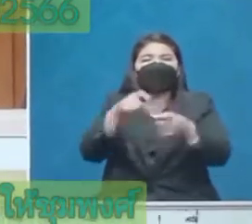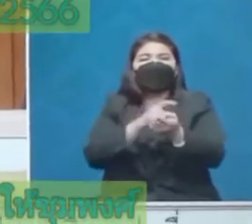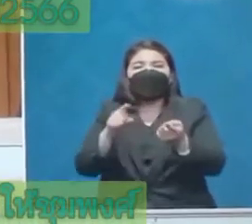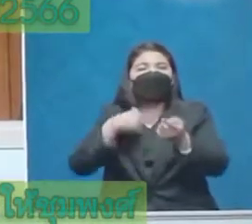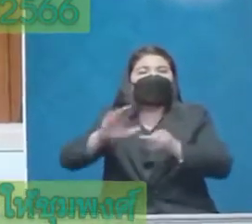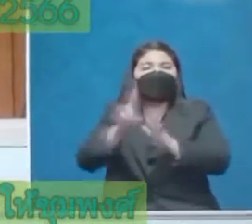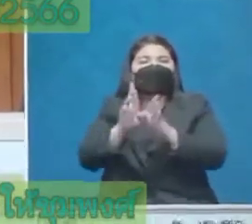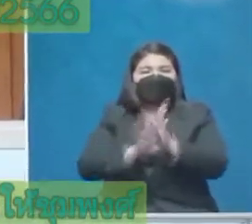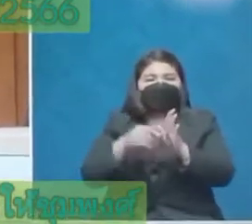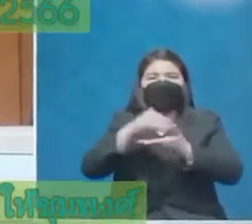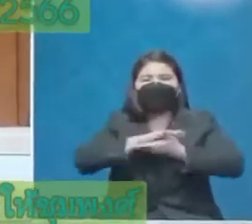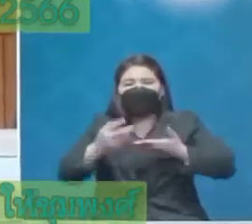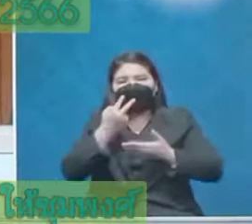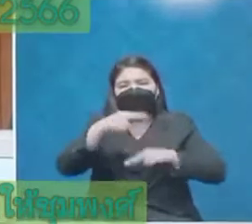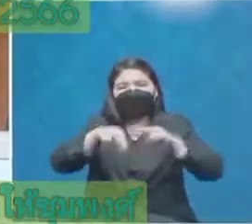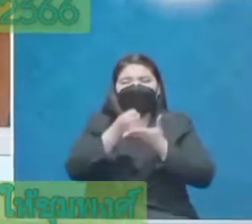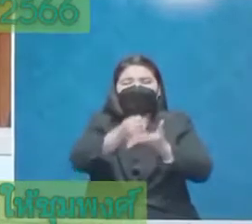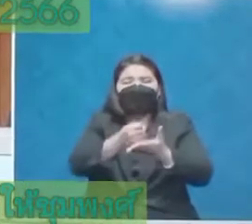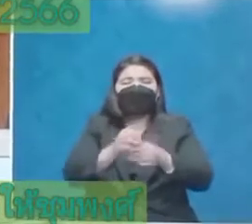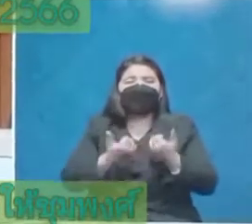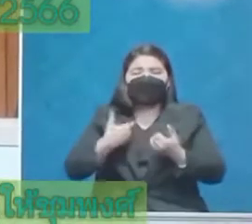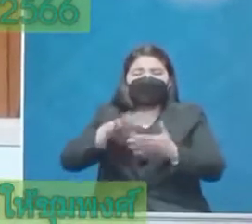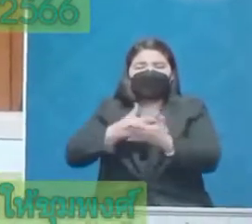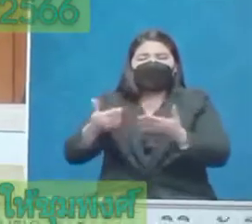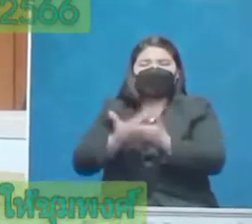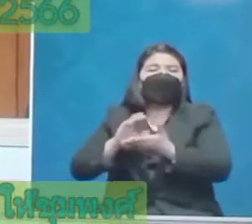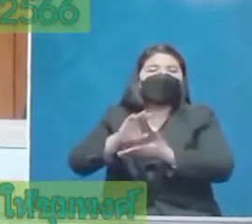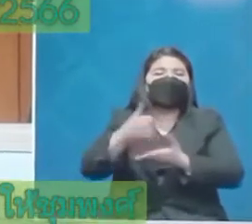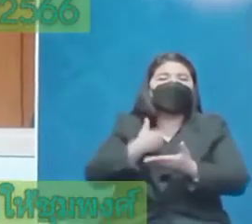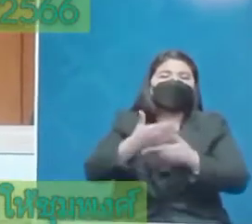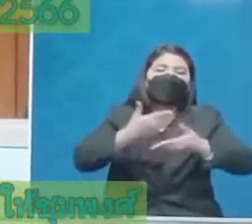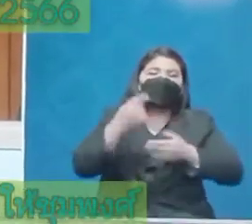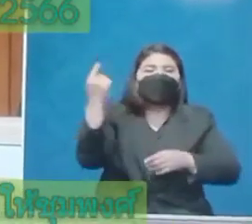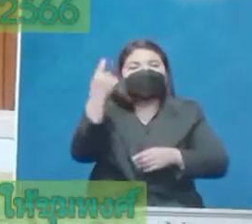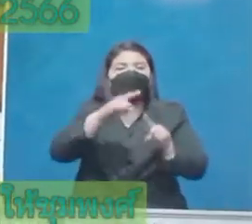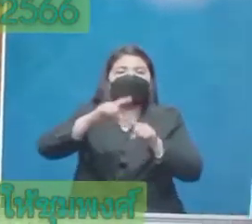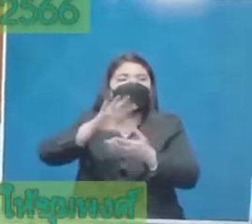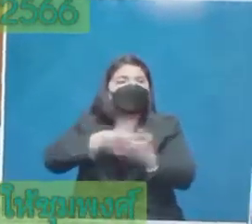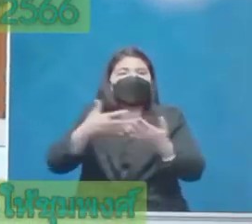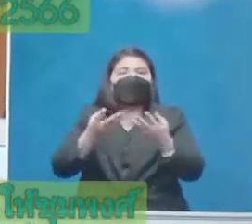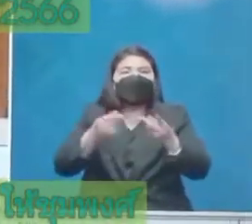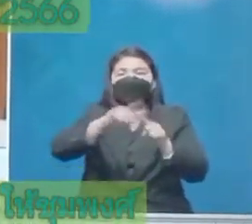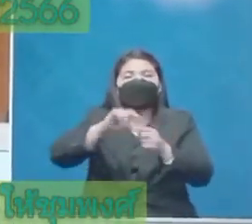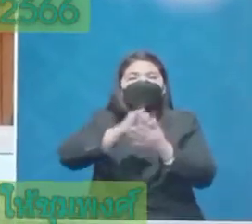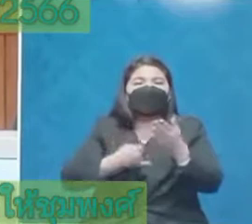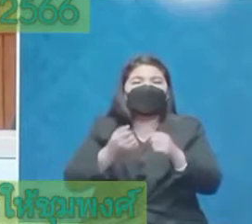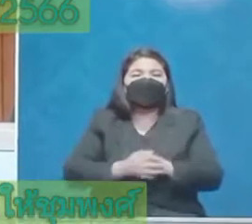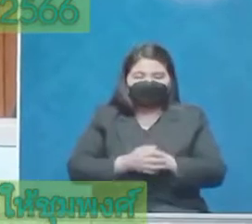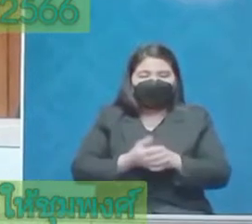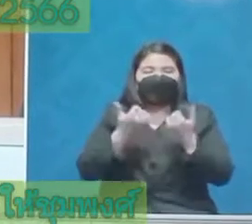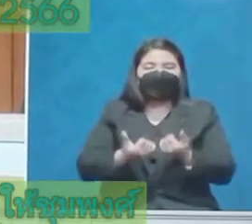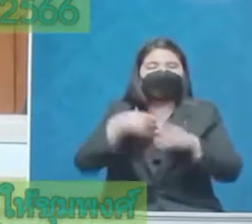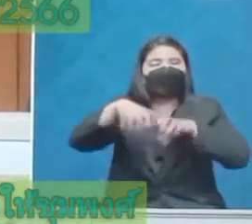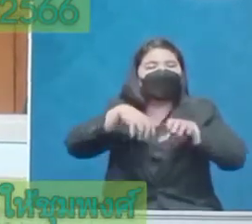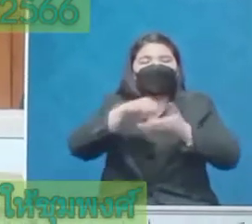รักษาความเรียบร้อยให้ความคุ้มครองผู้บริโภค4การวางแผนการส่งเสริมการลงทุนพาณิชยกรรมการท่องเที่ยวการจัดทำแผนพัฒนาท้องถิ่นแผนพัฒนาจังหวัดการบริห